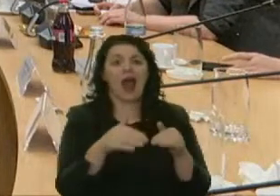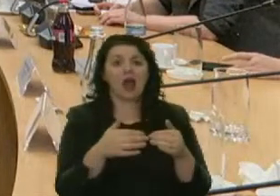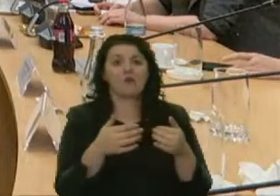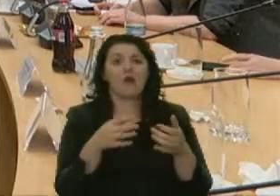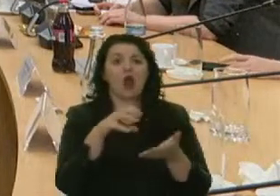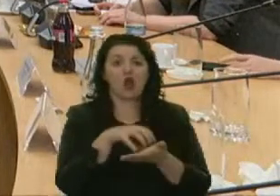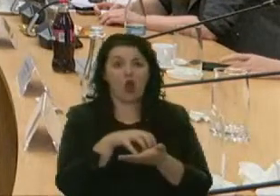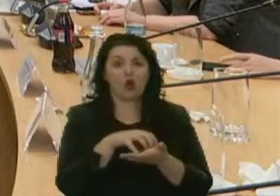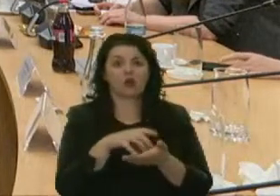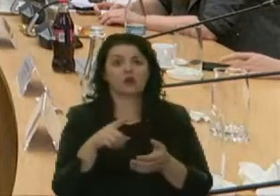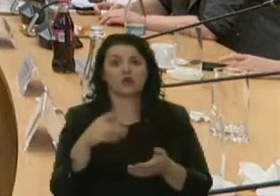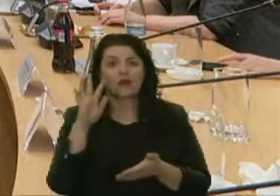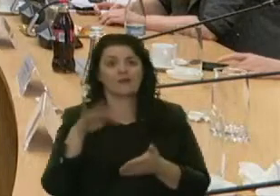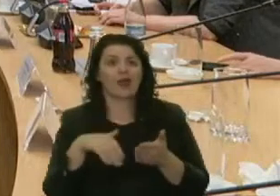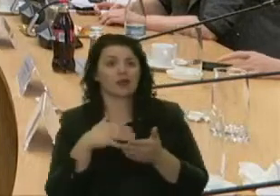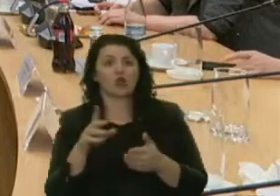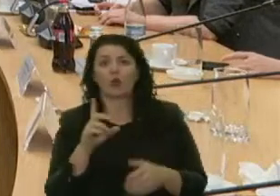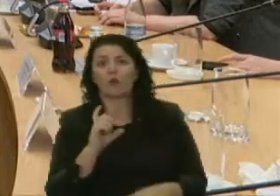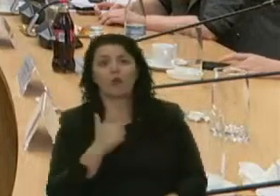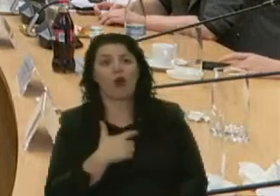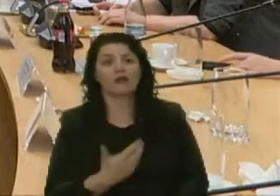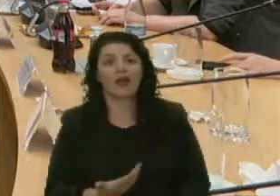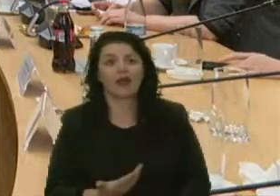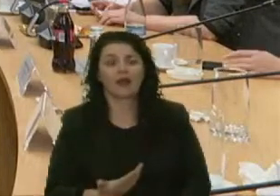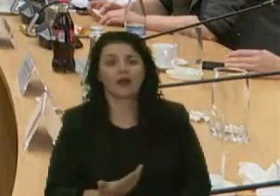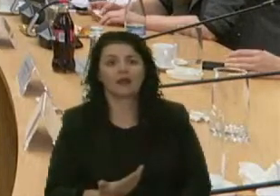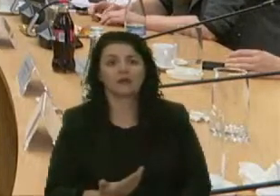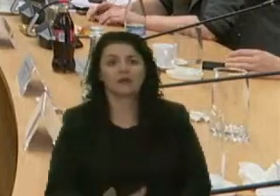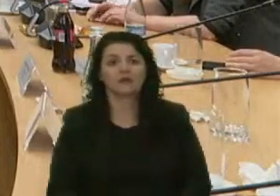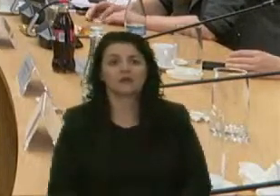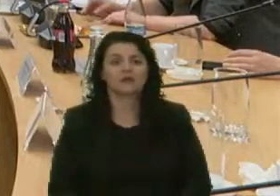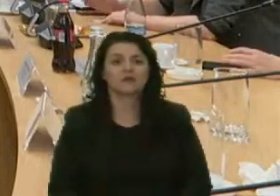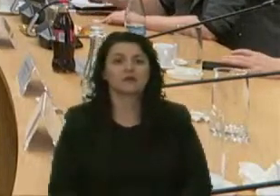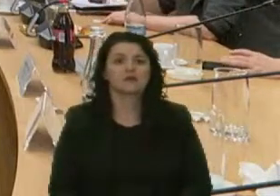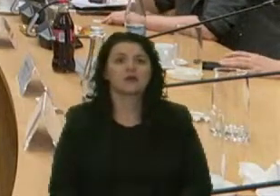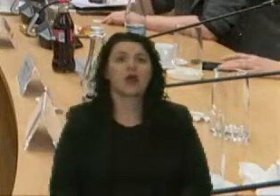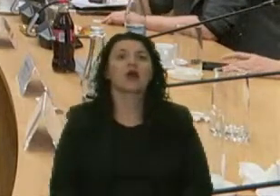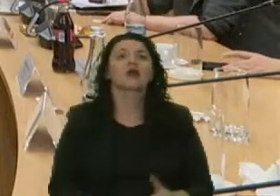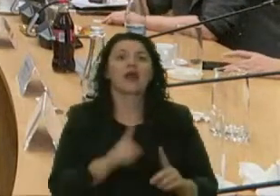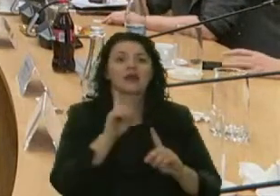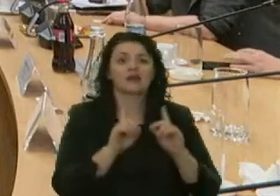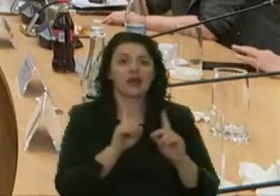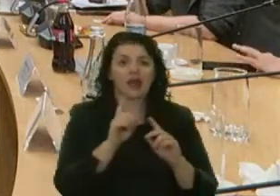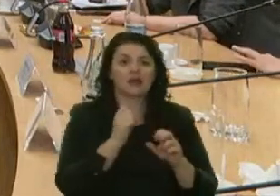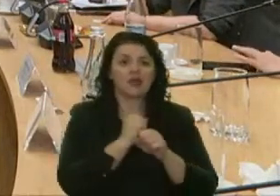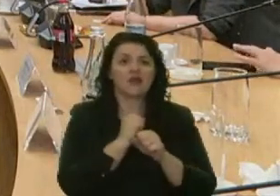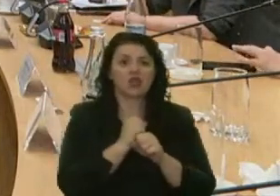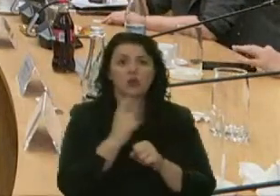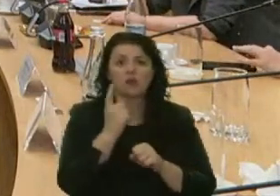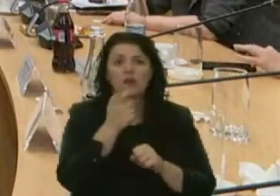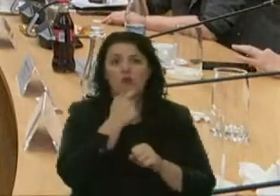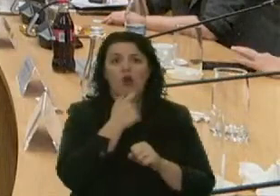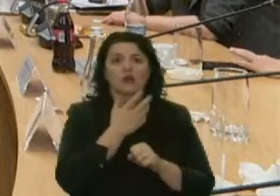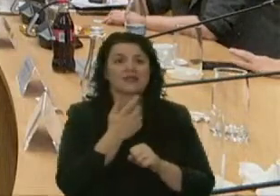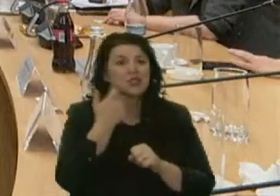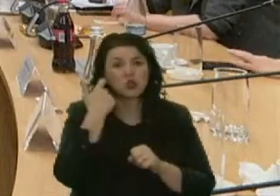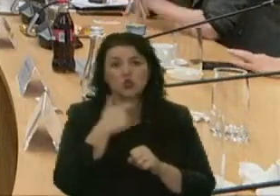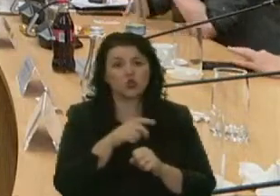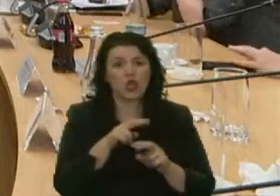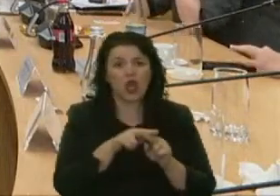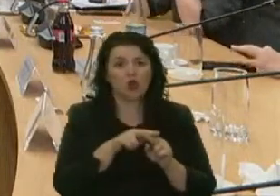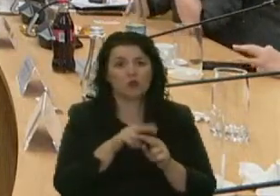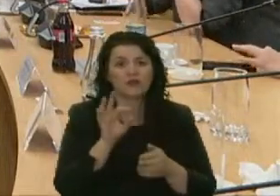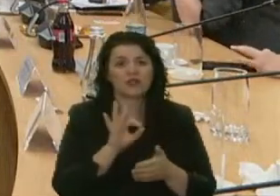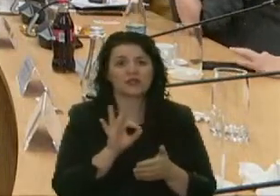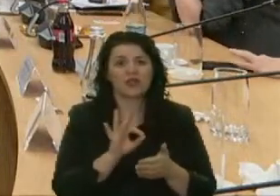versus una C de pe o grilă nu poate pentru că s ar putea din tocmai din inițiativa de a fi în primul an de scriere de proiect să nu știe cum să scrie